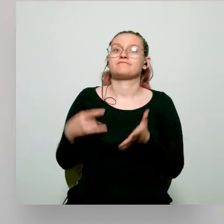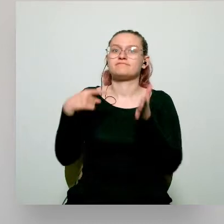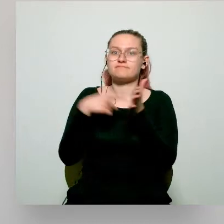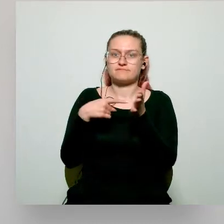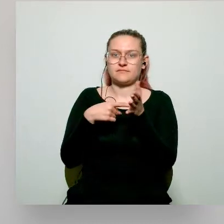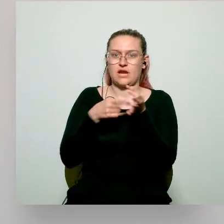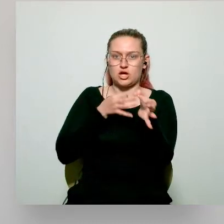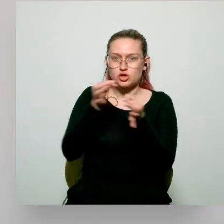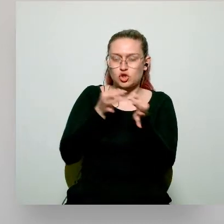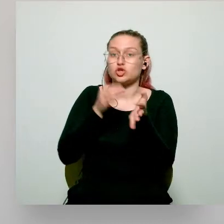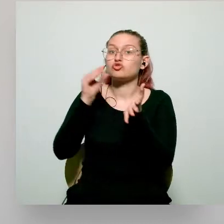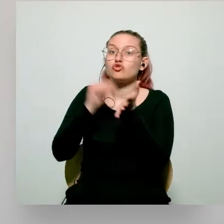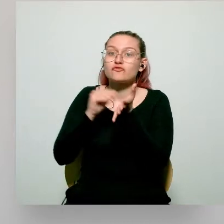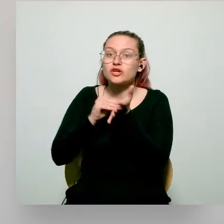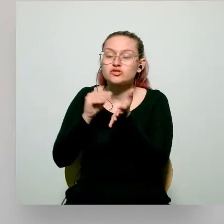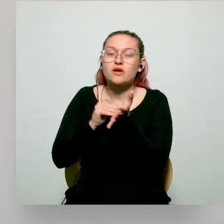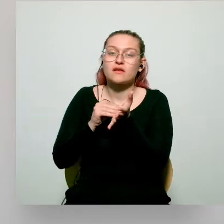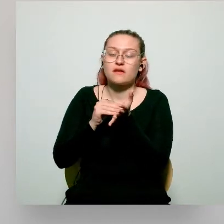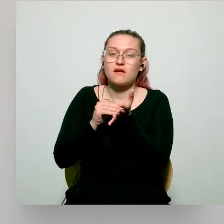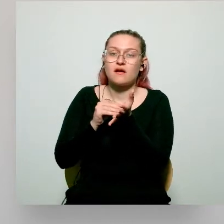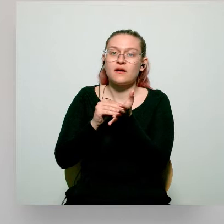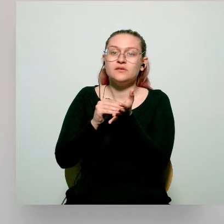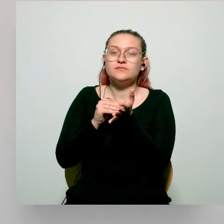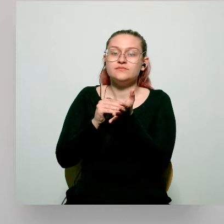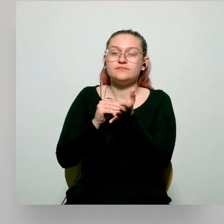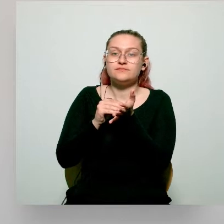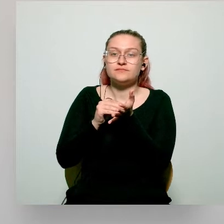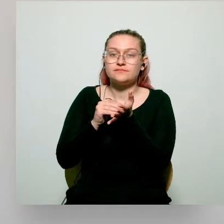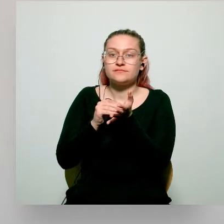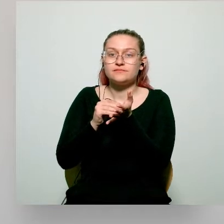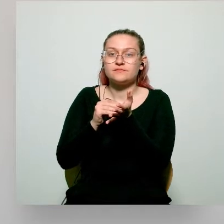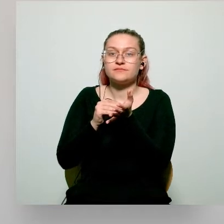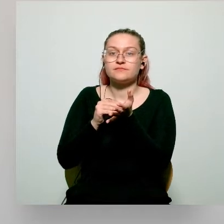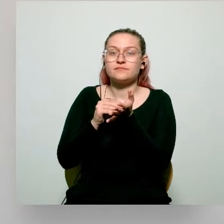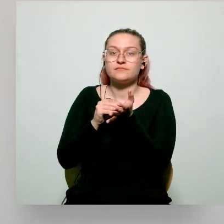i ten inny w postaci chociażby Polski i Polaków